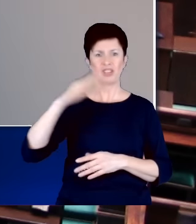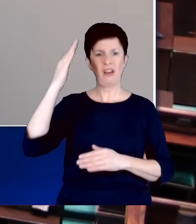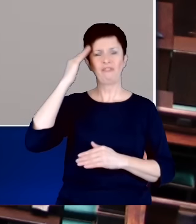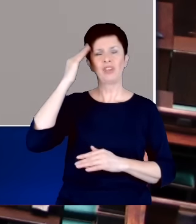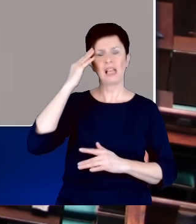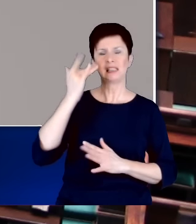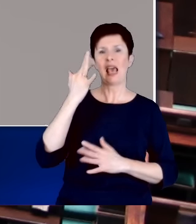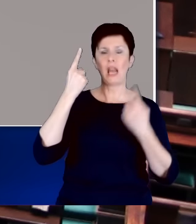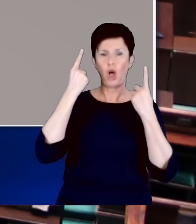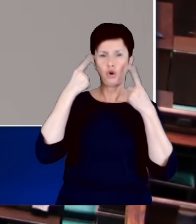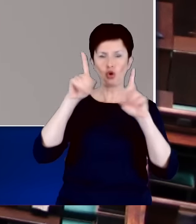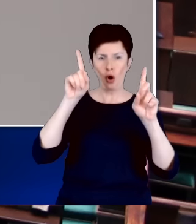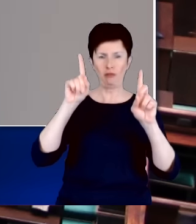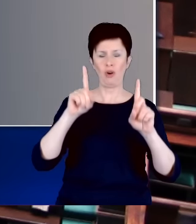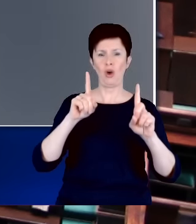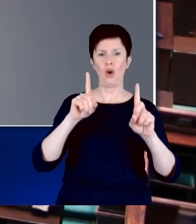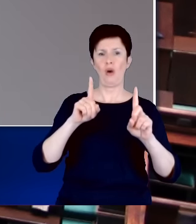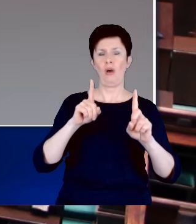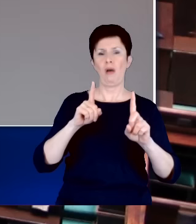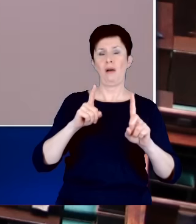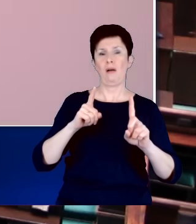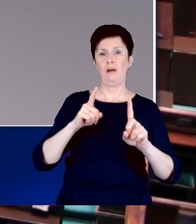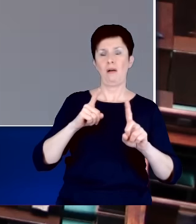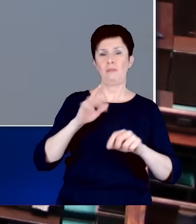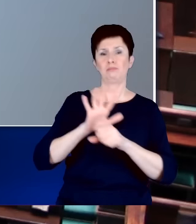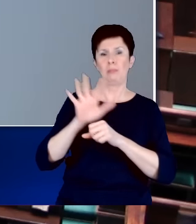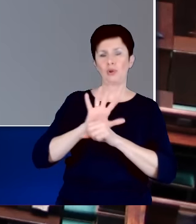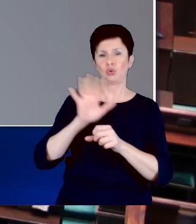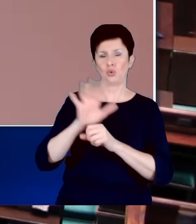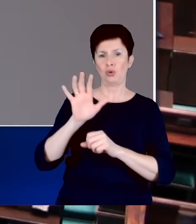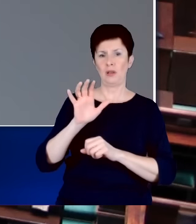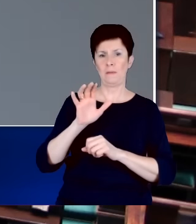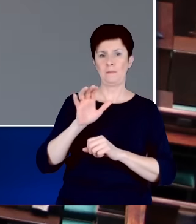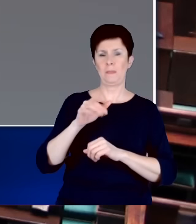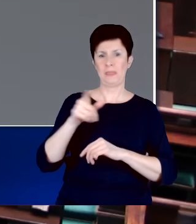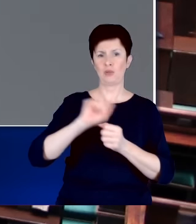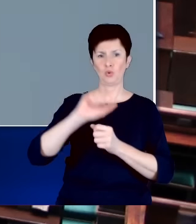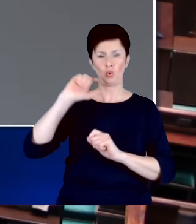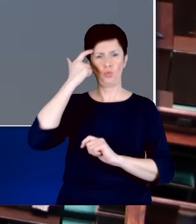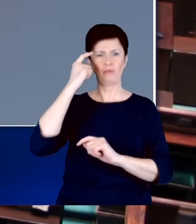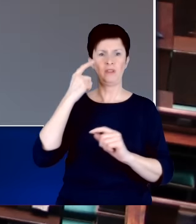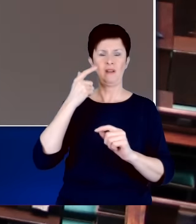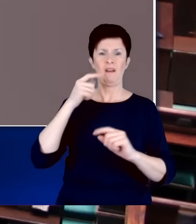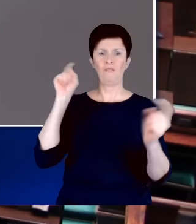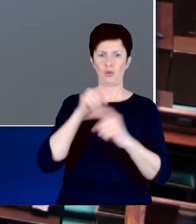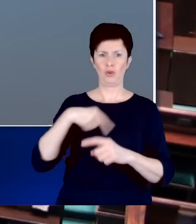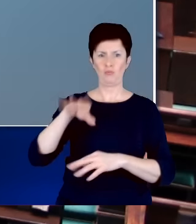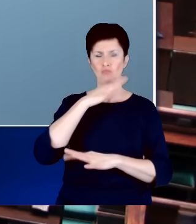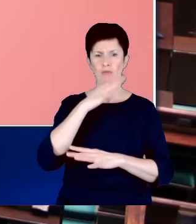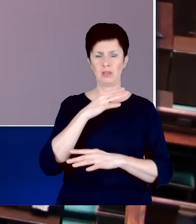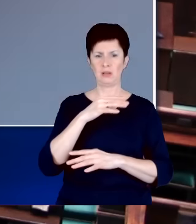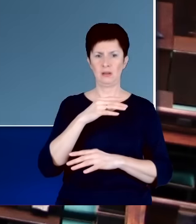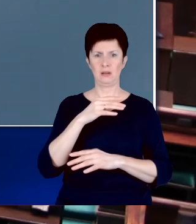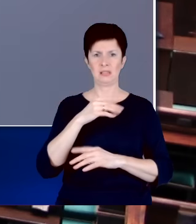krowy produkują CO2, które są głównym wrogiem, przez wołowinę chce się zakazać, mówiliście, że straszymy robakami.